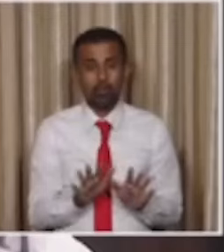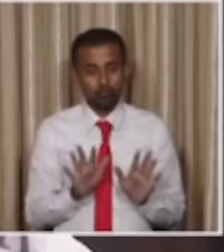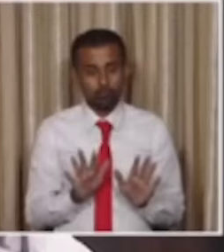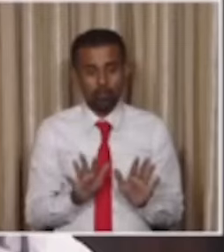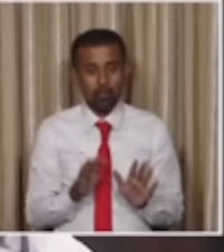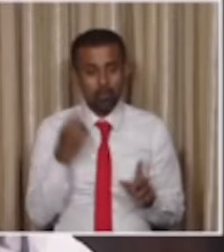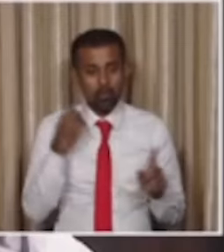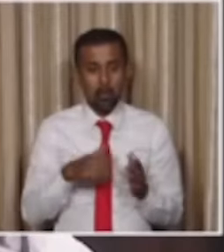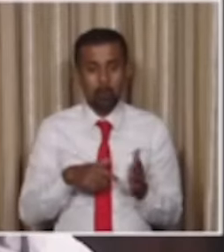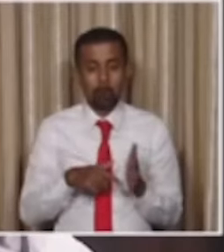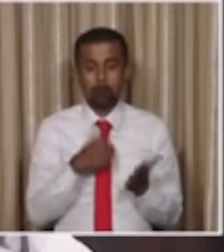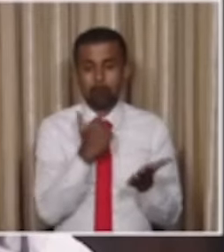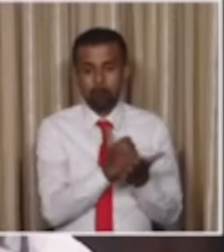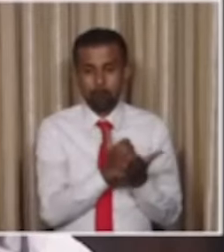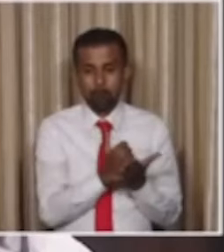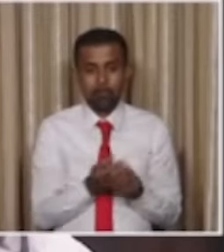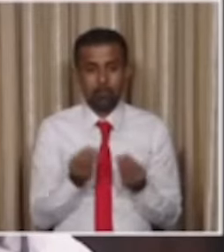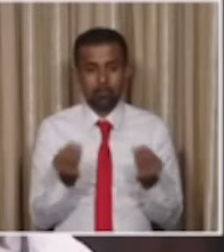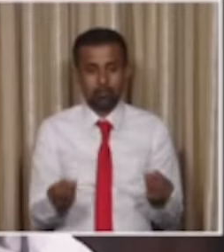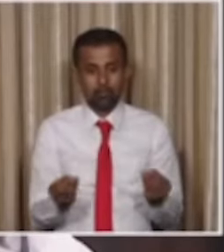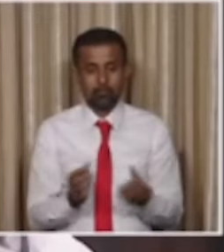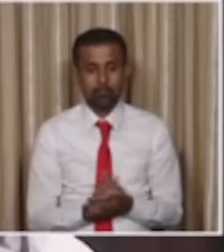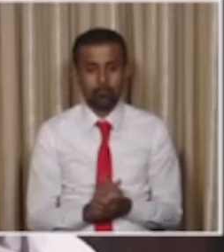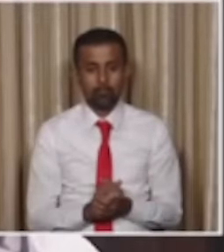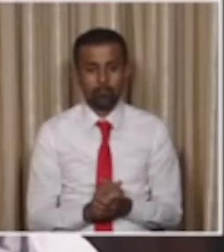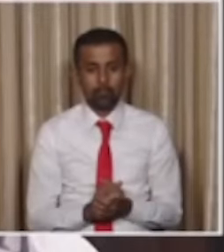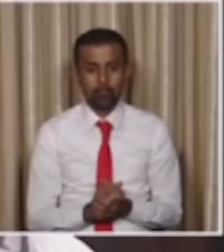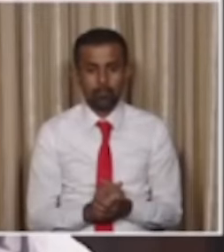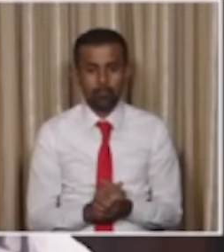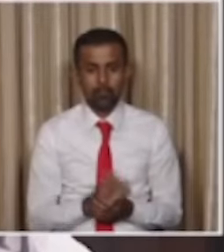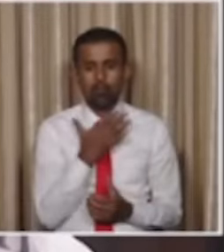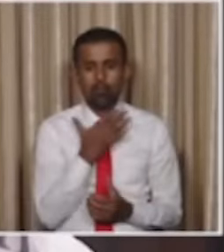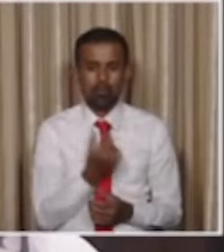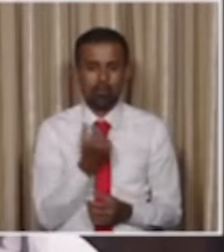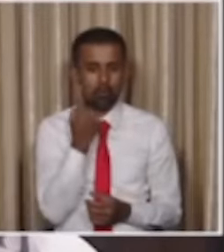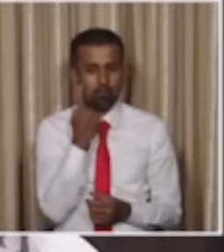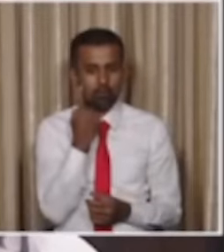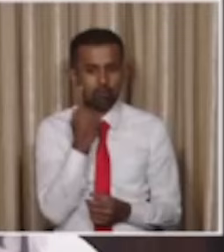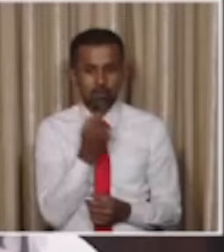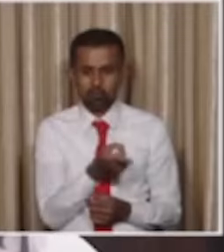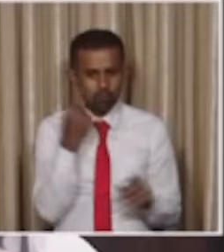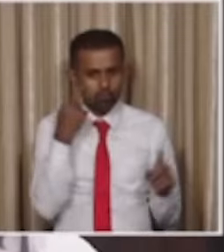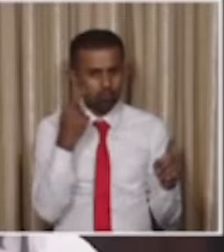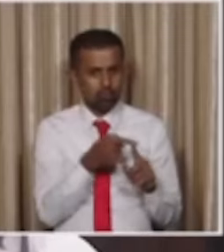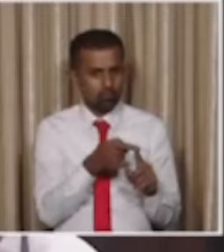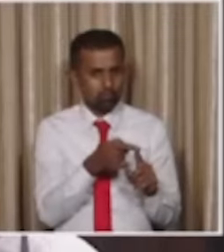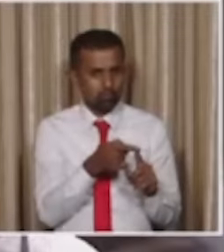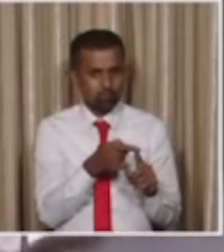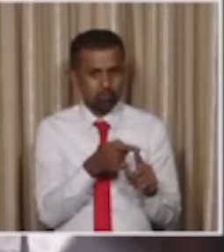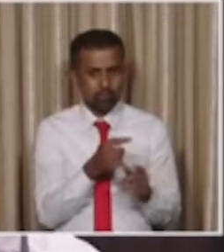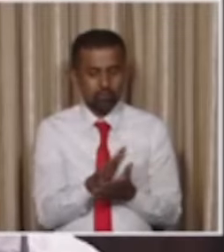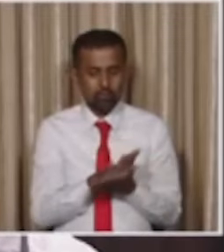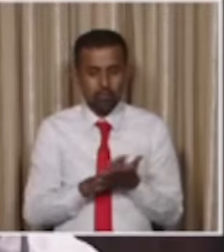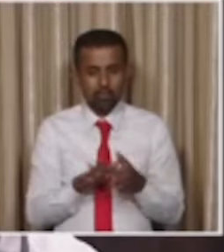තමයි මහ බැංකුව ඉදිරිපත් කළේ පාර්ලිමේන්තුවට. මේ ඉතාම සාවද්‍ය මතයක්. මේක සම්බන්ධවත්